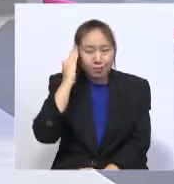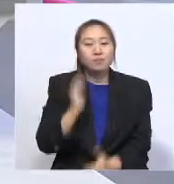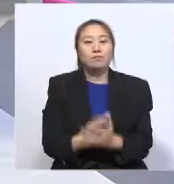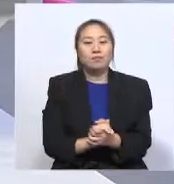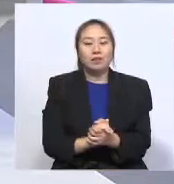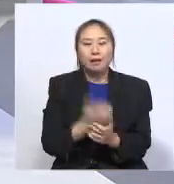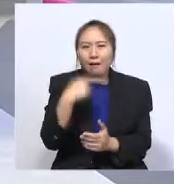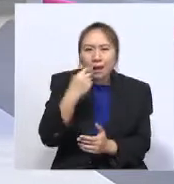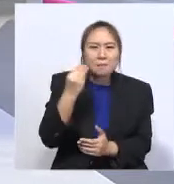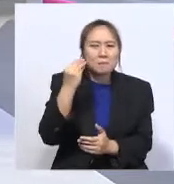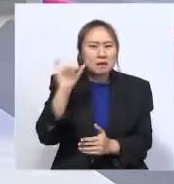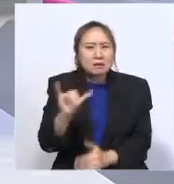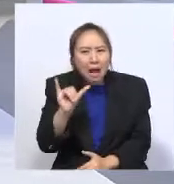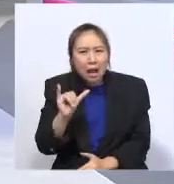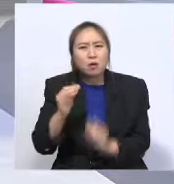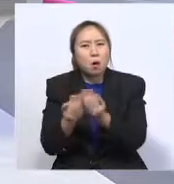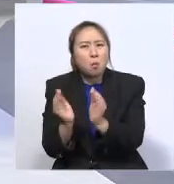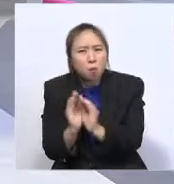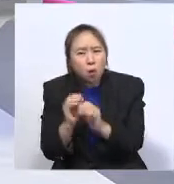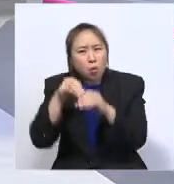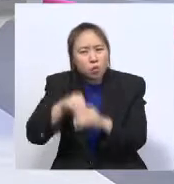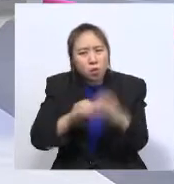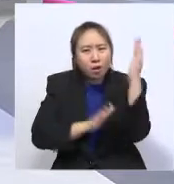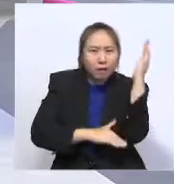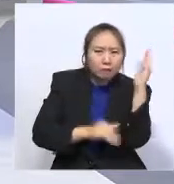างทีญาติพี่น้องอยู่ในพื้นที่นั้นเป็นยังไงบ้างครูนักเรียน